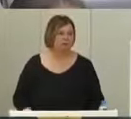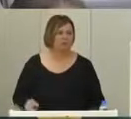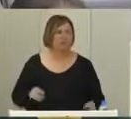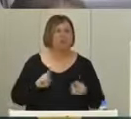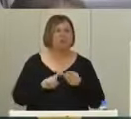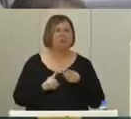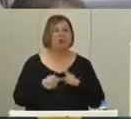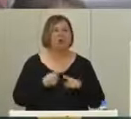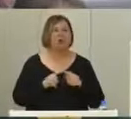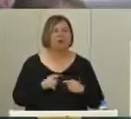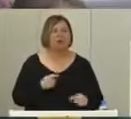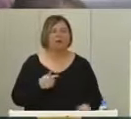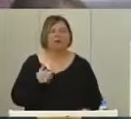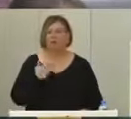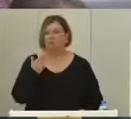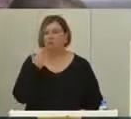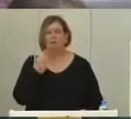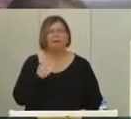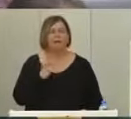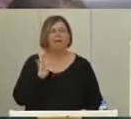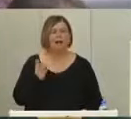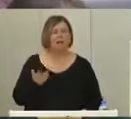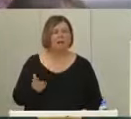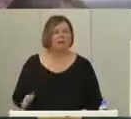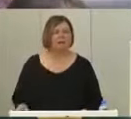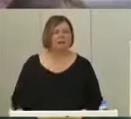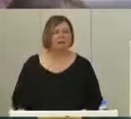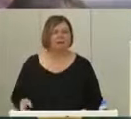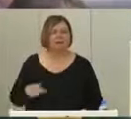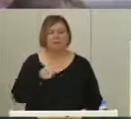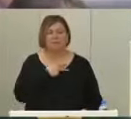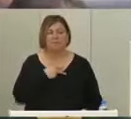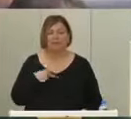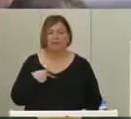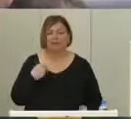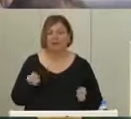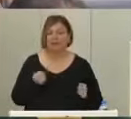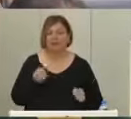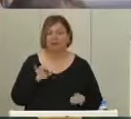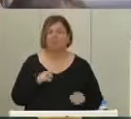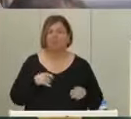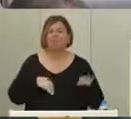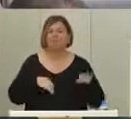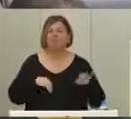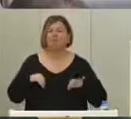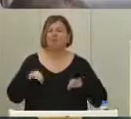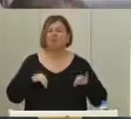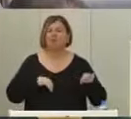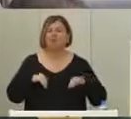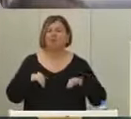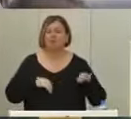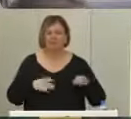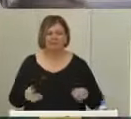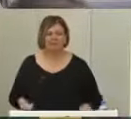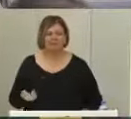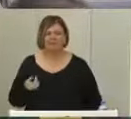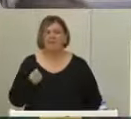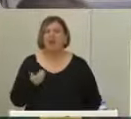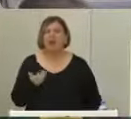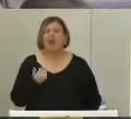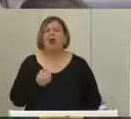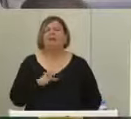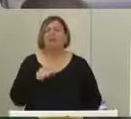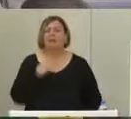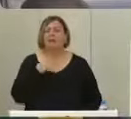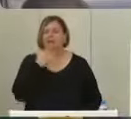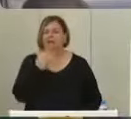Bürokratlar söylemedi ama belediyeye iş yapan müteahhitler para alamadıklarını